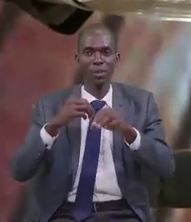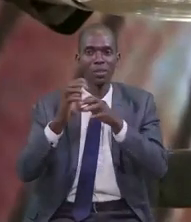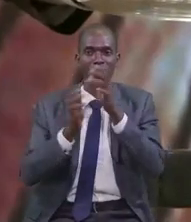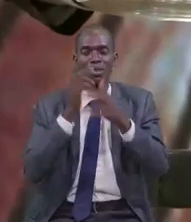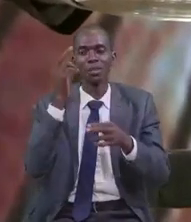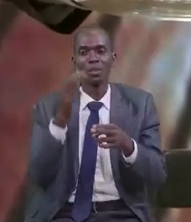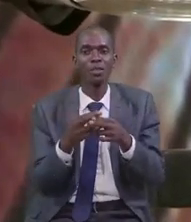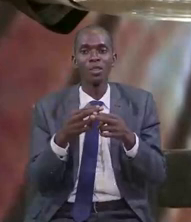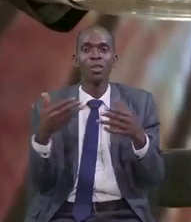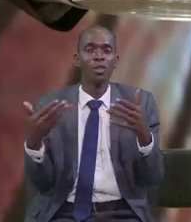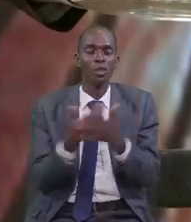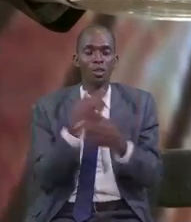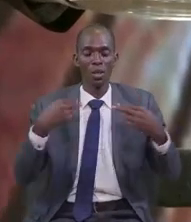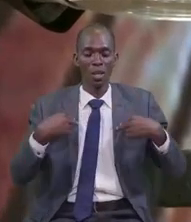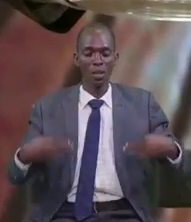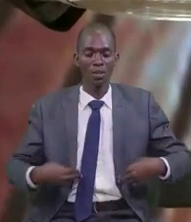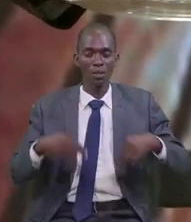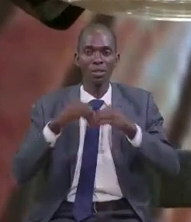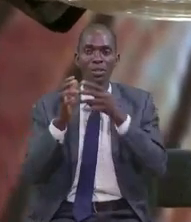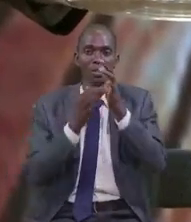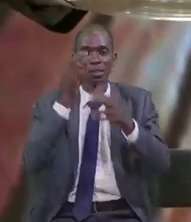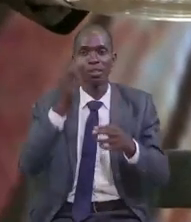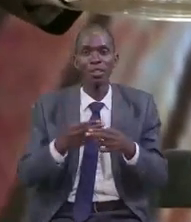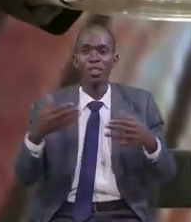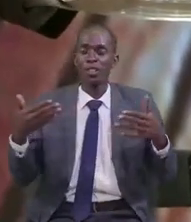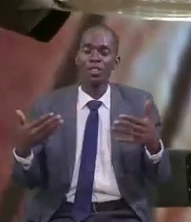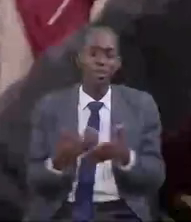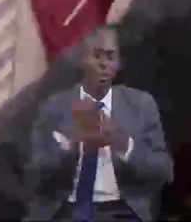nouvelle santé. Une nouvelle vitalité.